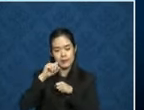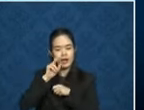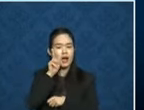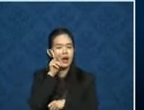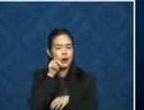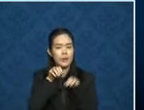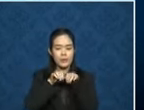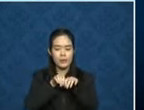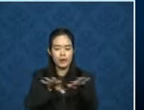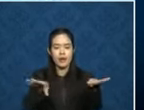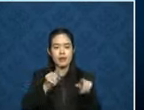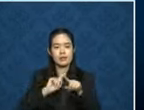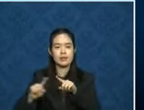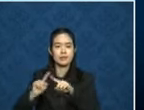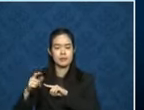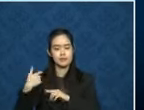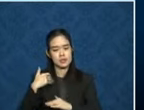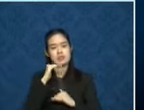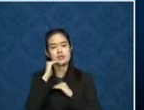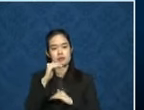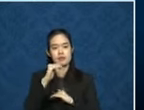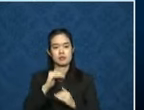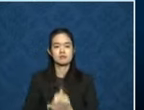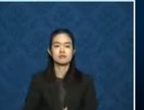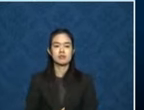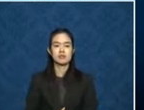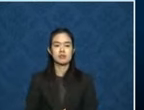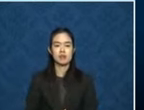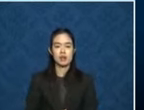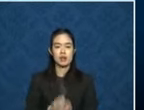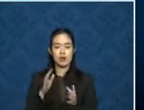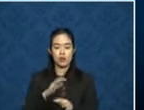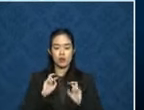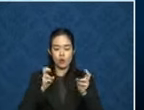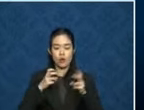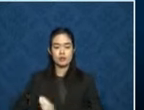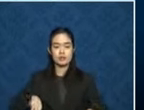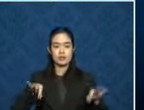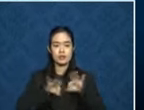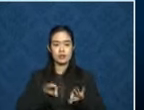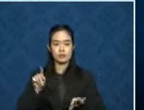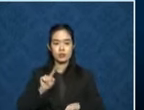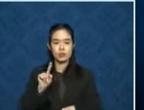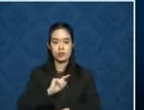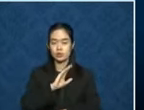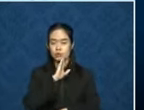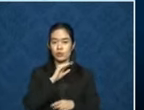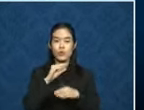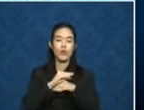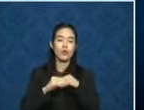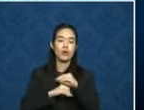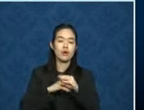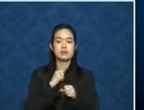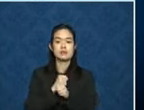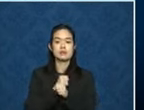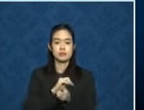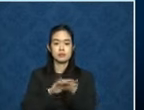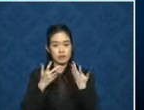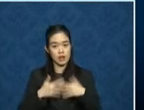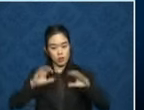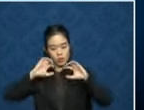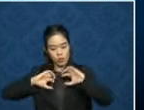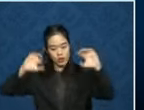ครับมีจำนวนผู้เข้าร่วมก็ค่อนข้างจำกัดเช่นกันรวมถึงประเด็นสำคัญที่สุดนะครับการต่อยอดหลังจากสิ้นสุดโครงการนี้ครับรัฐมีแนวท